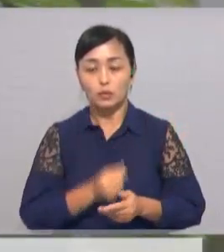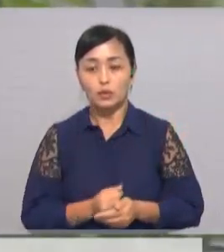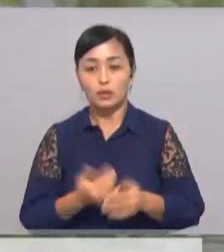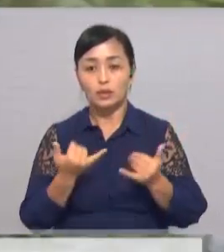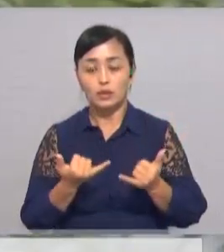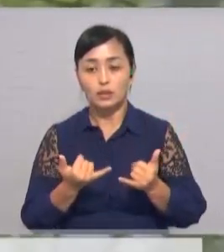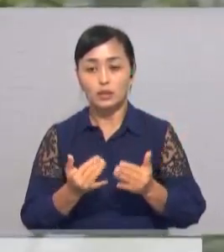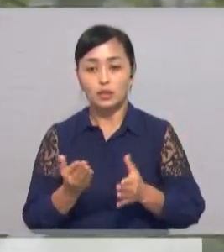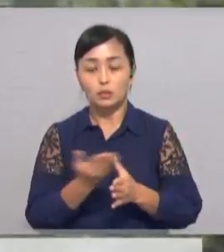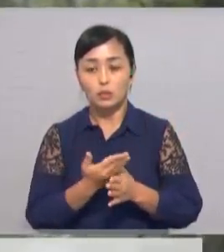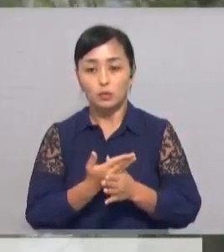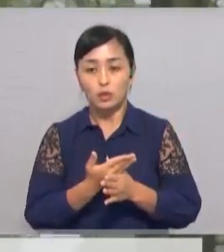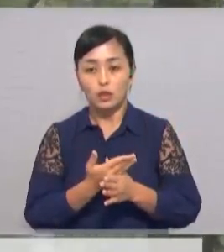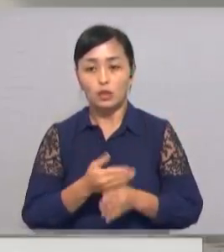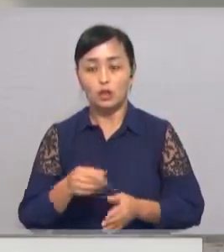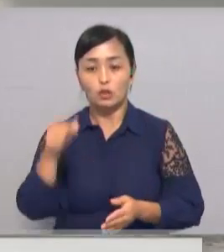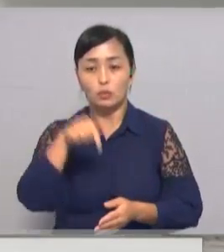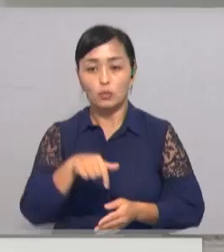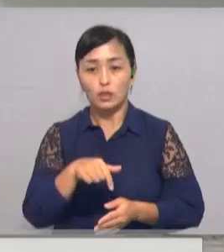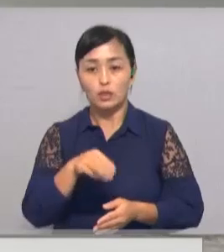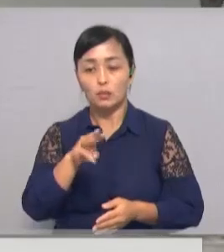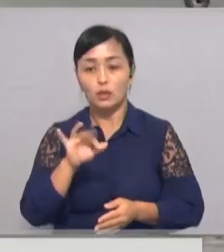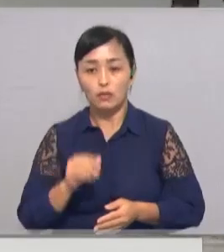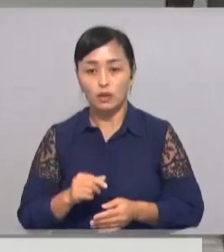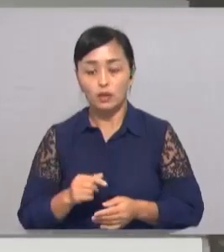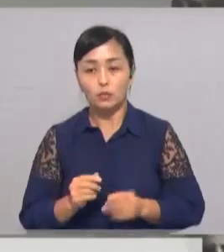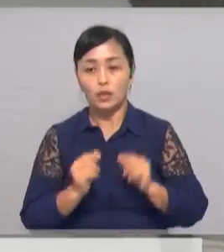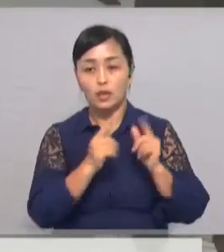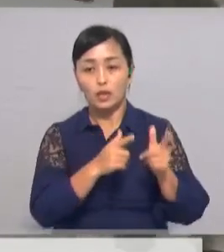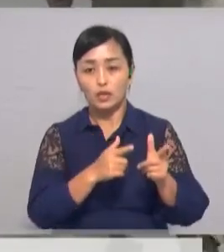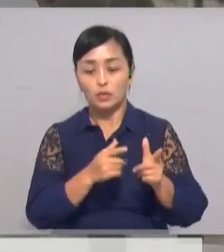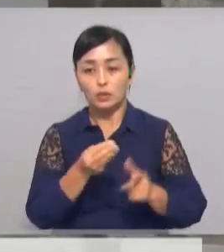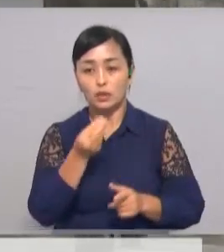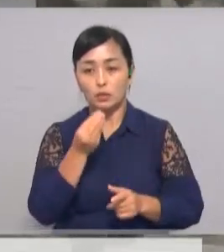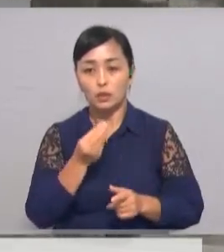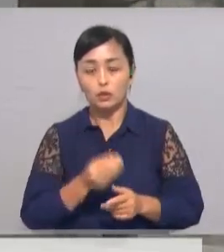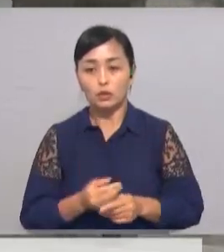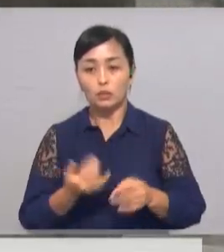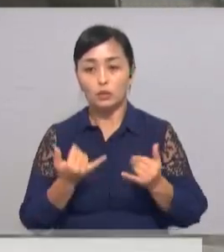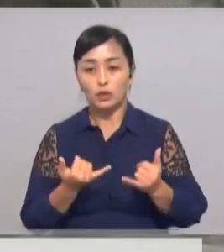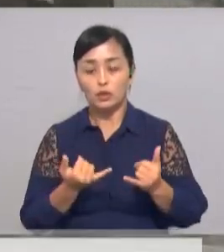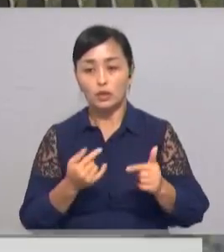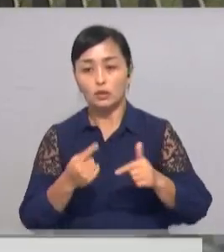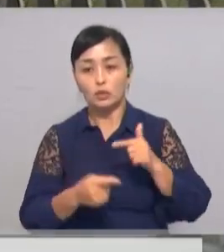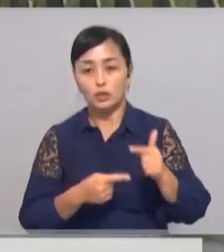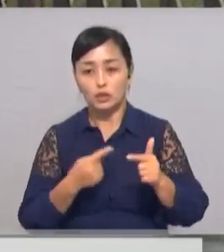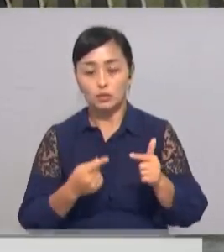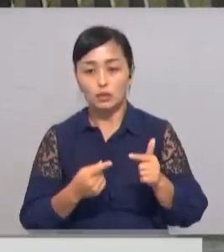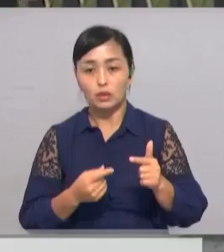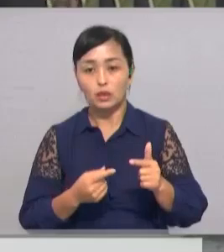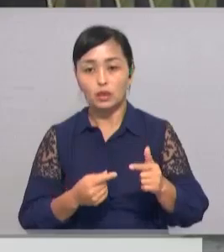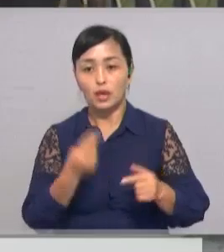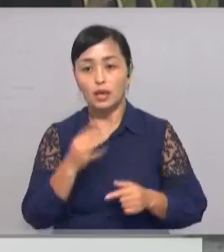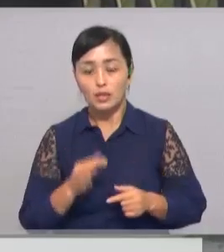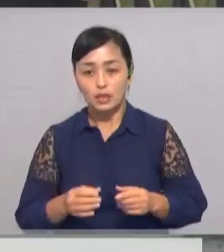поддержке экспортоориентированных местных товаропроизводителей, экспорту продукции, в частности, совместно с акционерным обществом «Центр развития